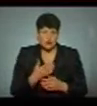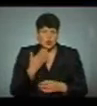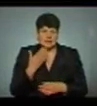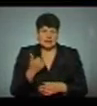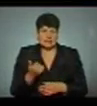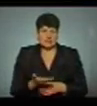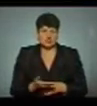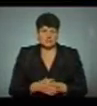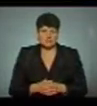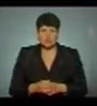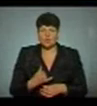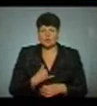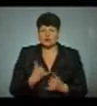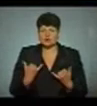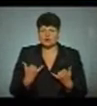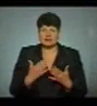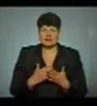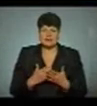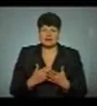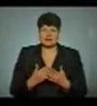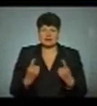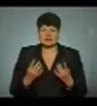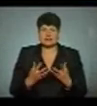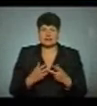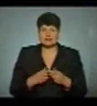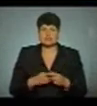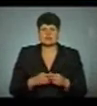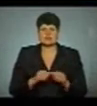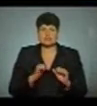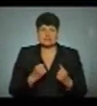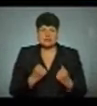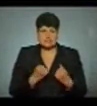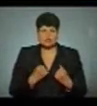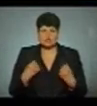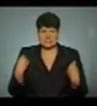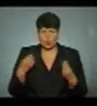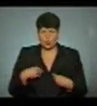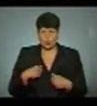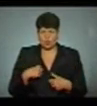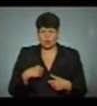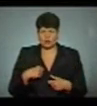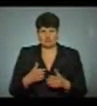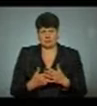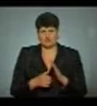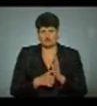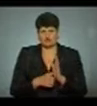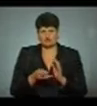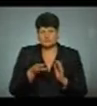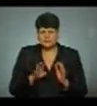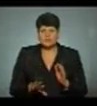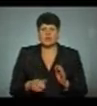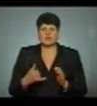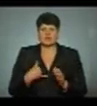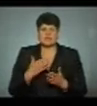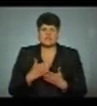у нас сьогодні є відповідна кількість засобів захисту, це і костюми, більше 600. Так, в нас є